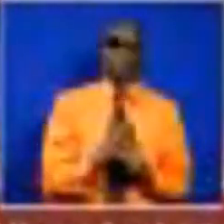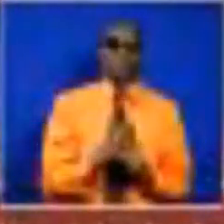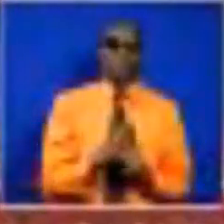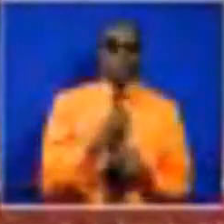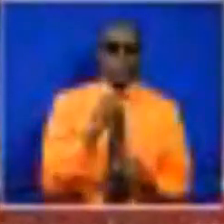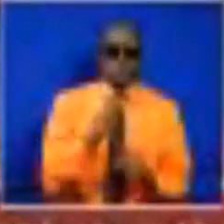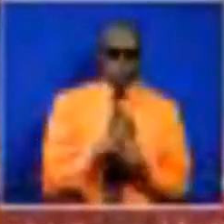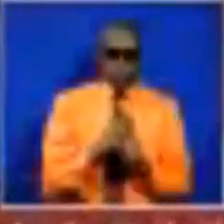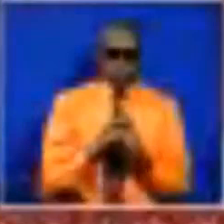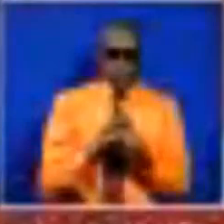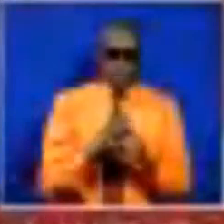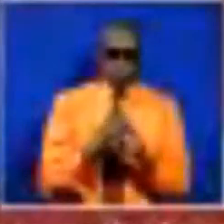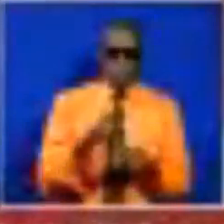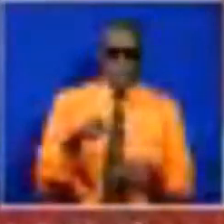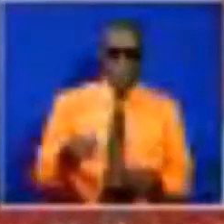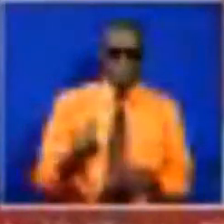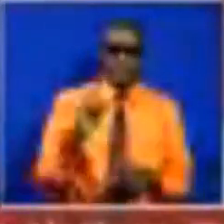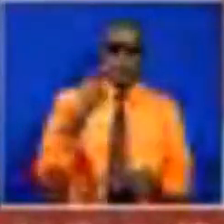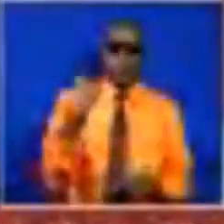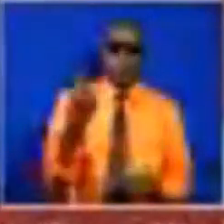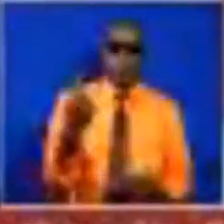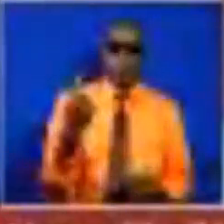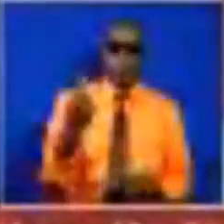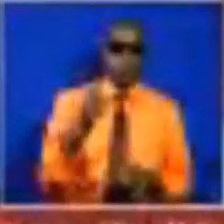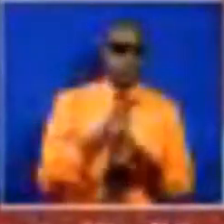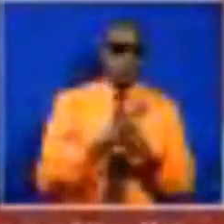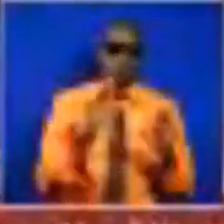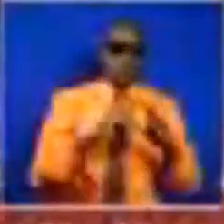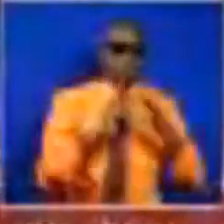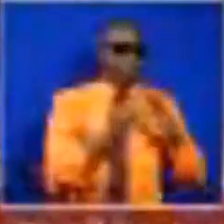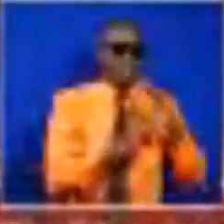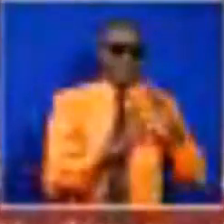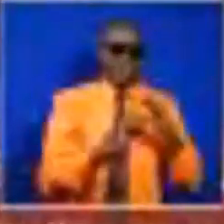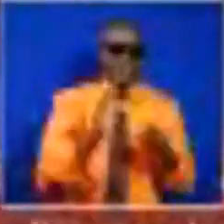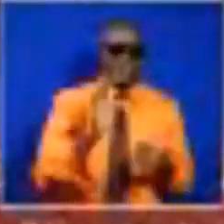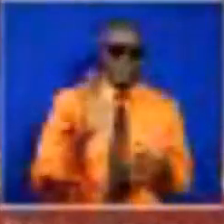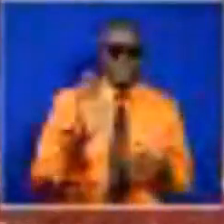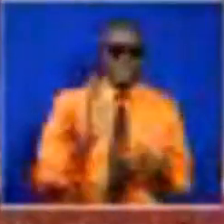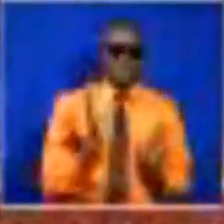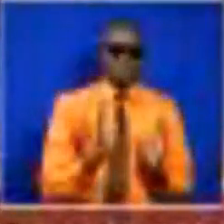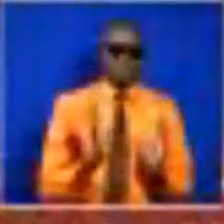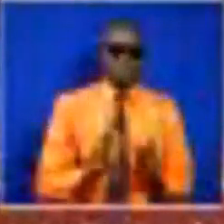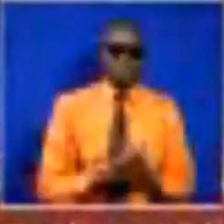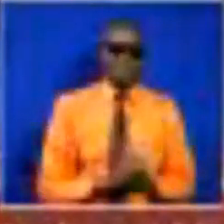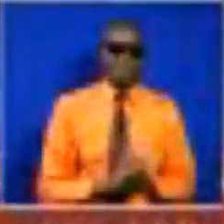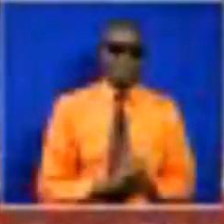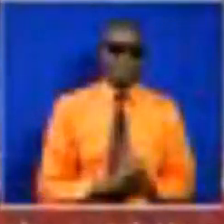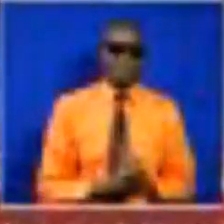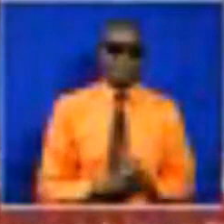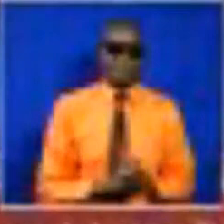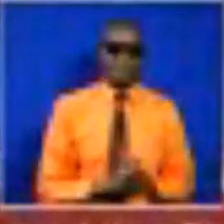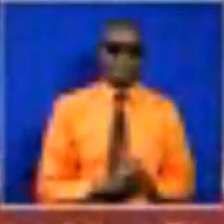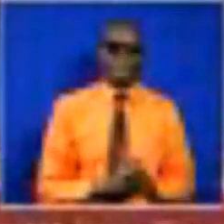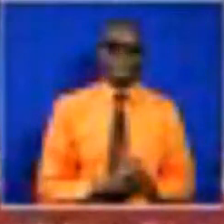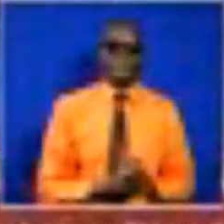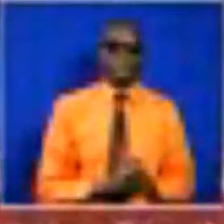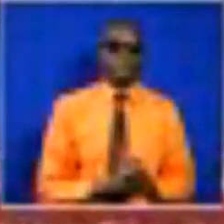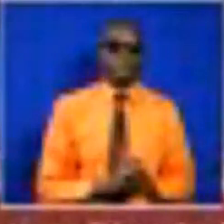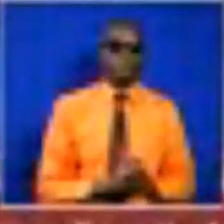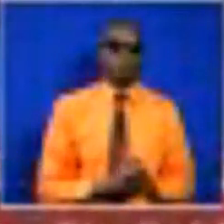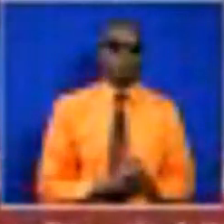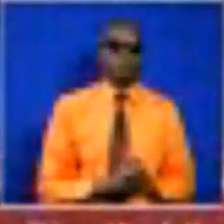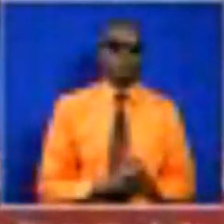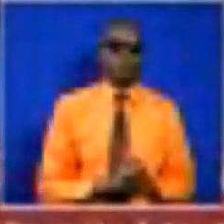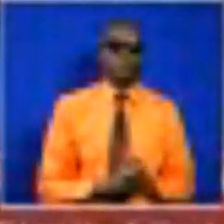itatekelezwa na yeye binafsi na sio wizara anayotoka huko. Na